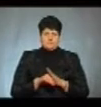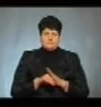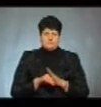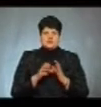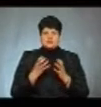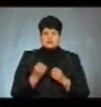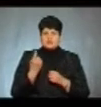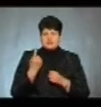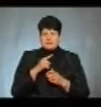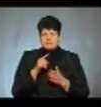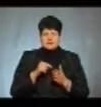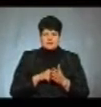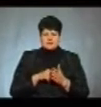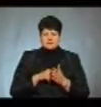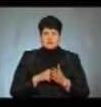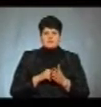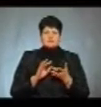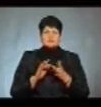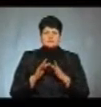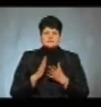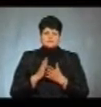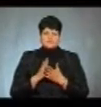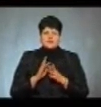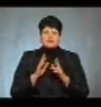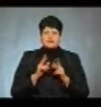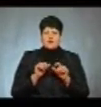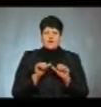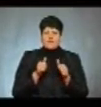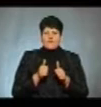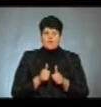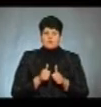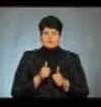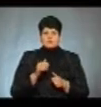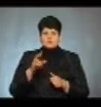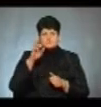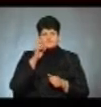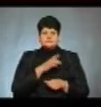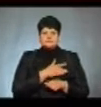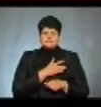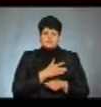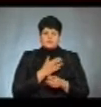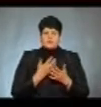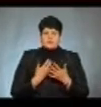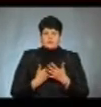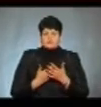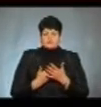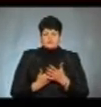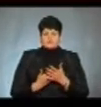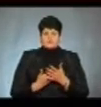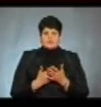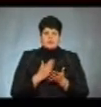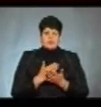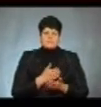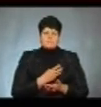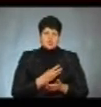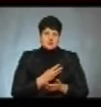Ще одне питання, яке нам ставлять у мережах. Як оформити муніципальну няню, якщо, припустимо, є